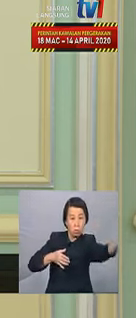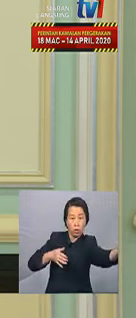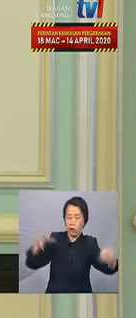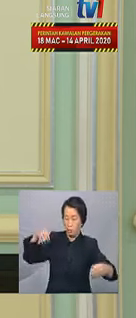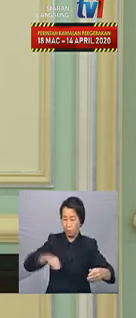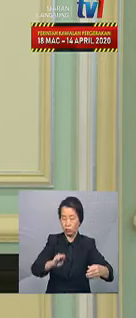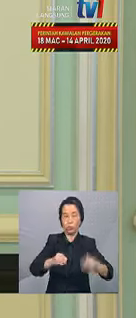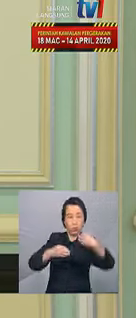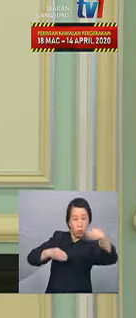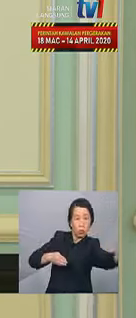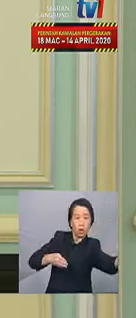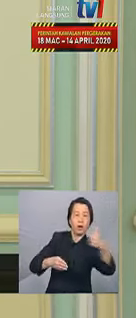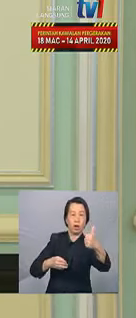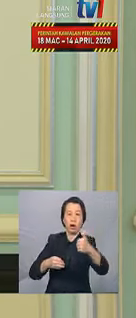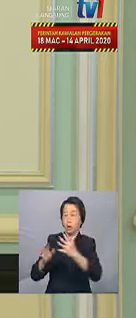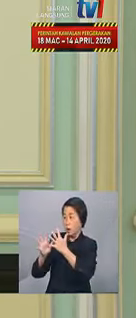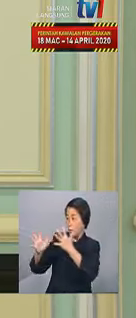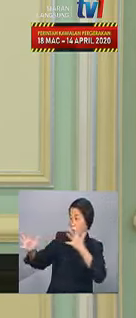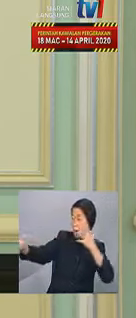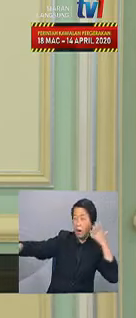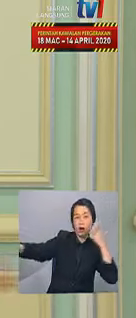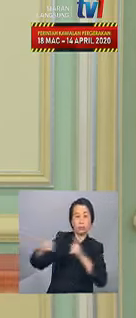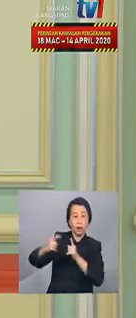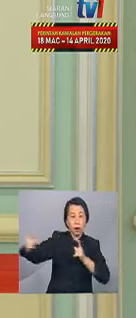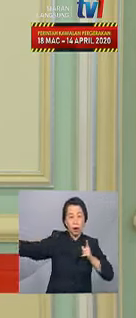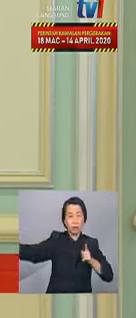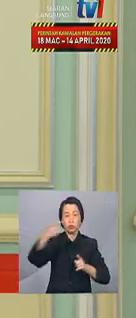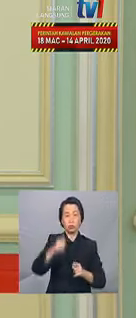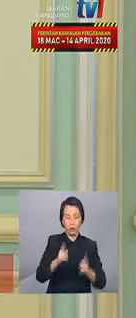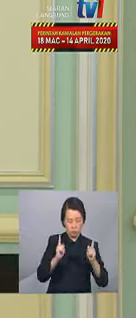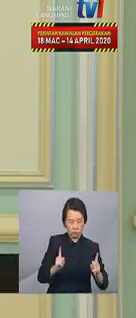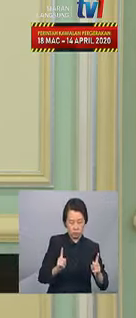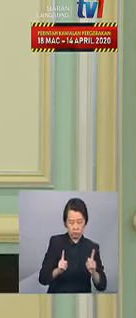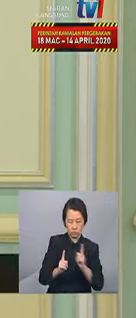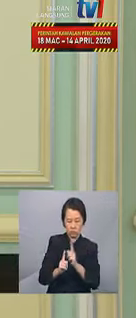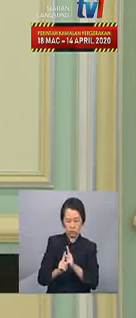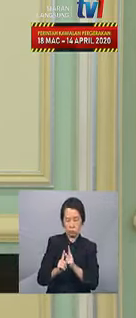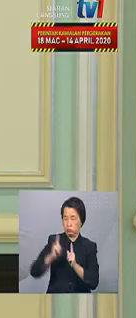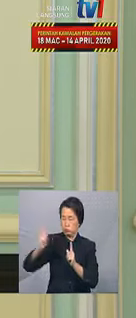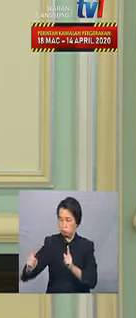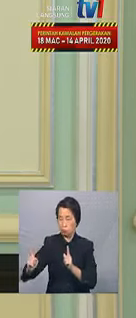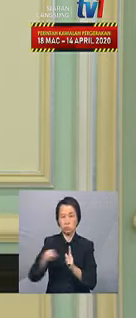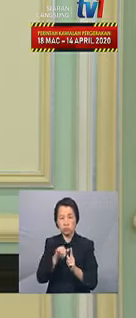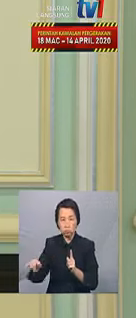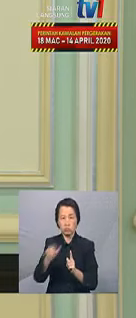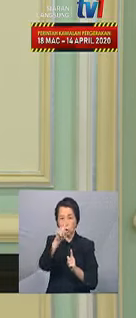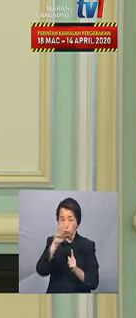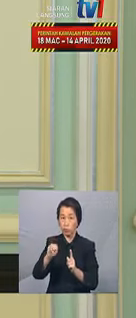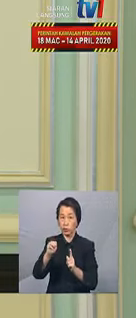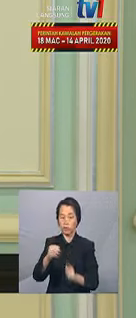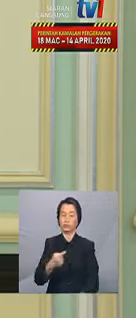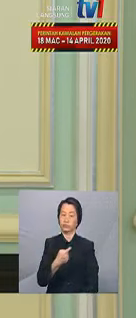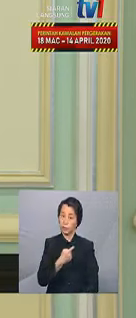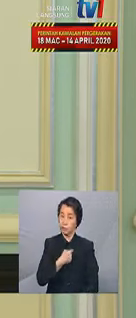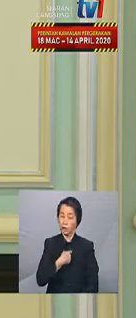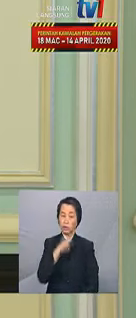queue-nya panjang. Kerana penjarak 1 meter tu dilakukan sewaktu beratur dan sebagainya. Saya sempat bertanya